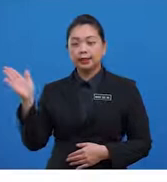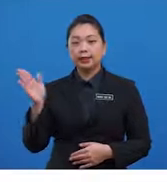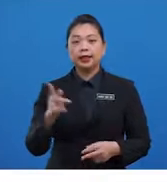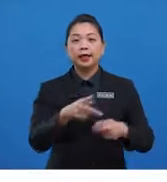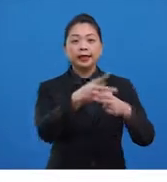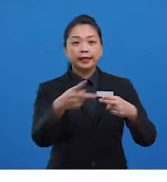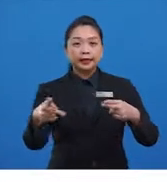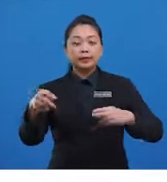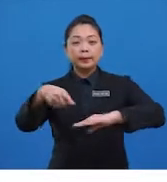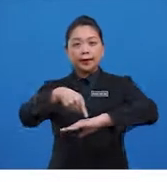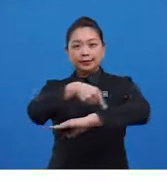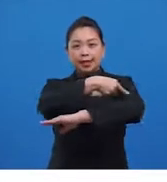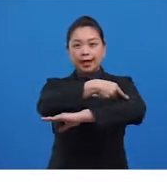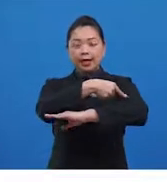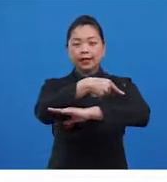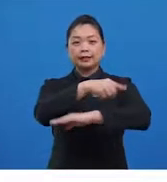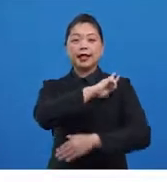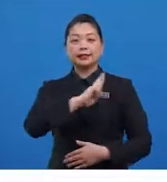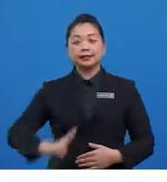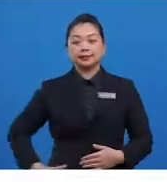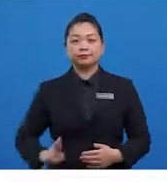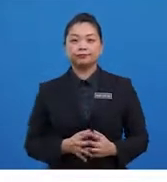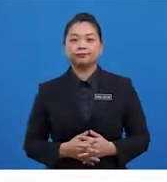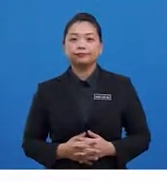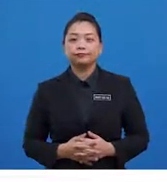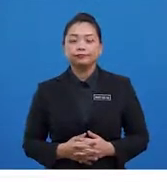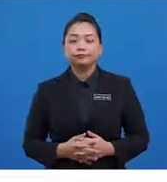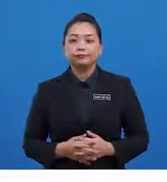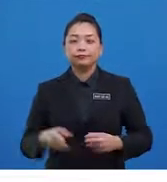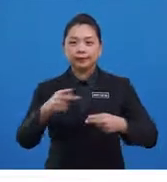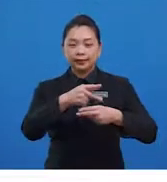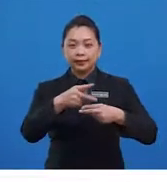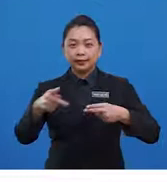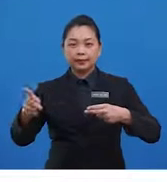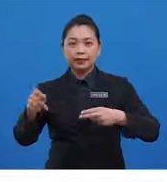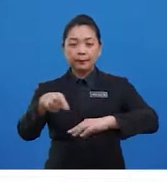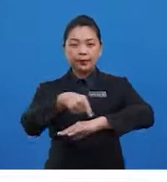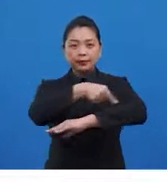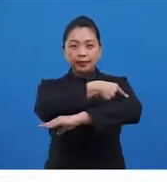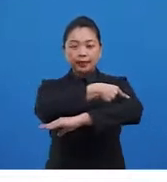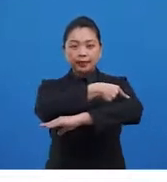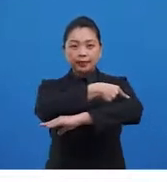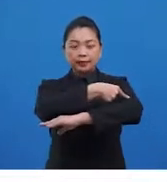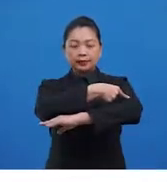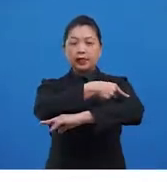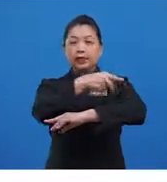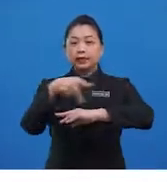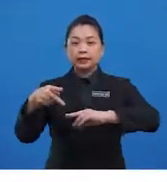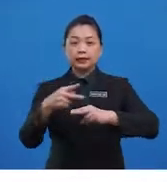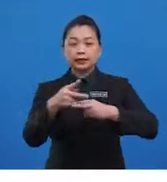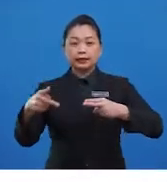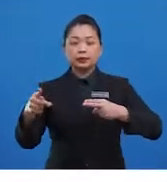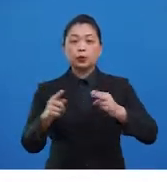diraja. Baik murid-murid, keris panjang diraja merupakan keris utama